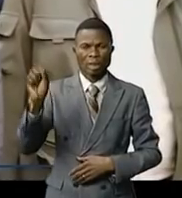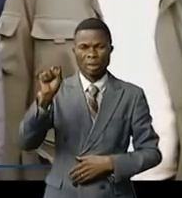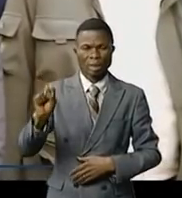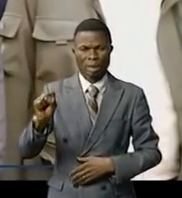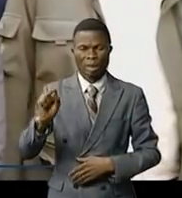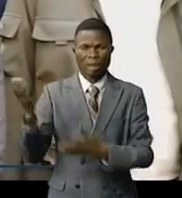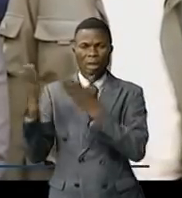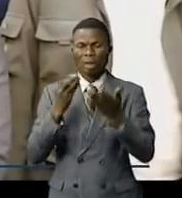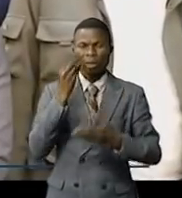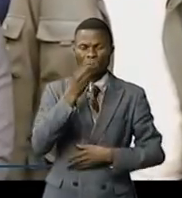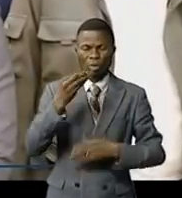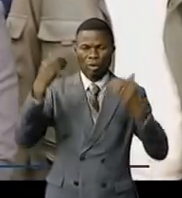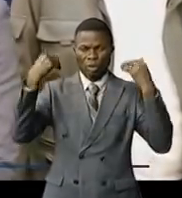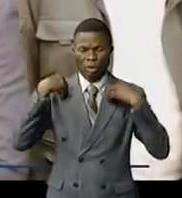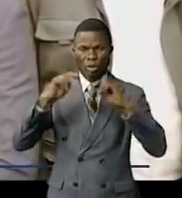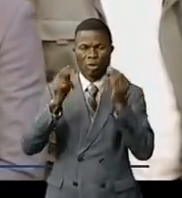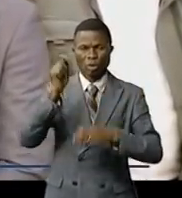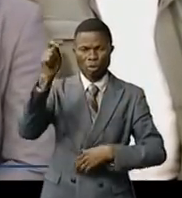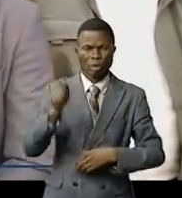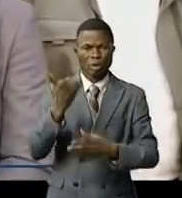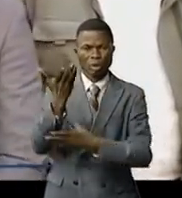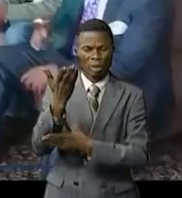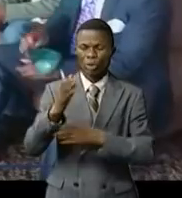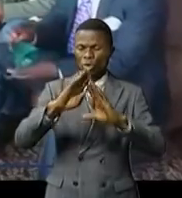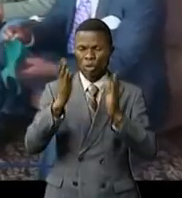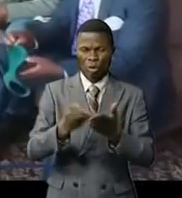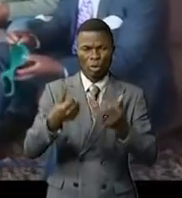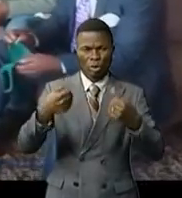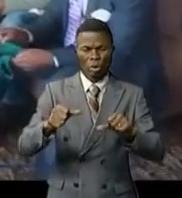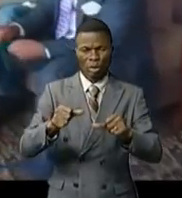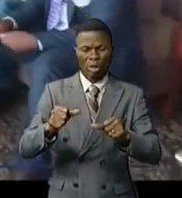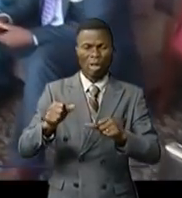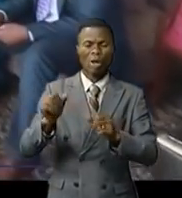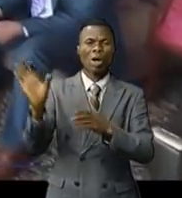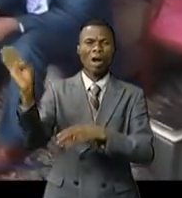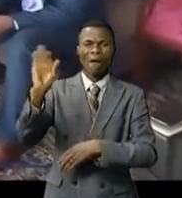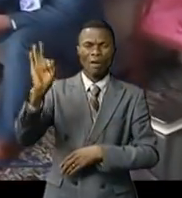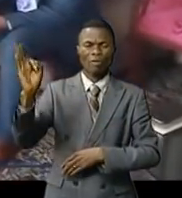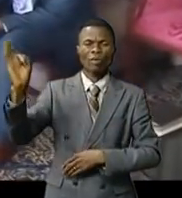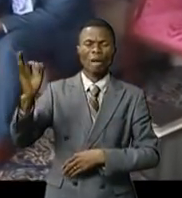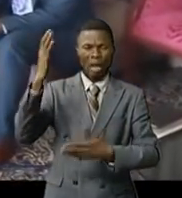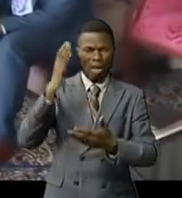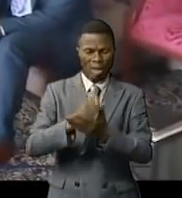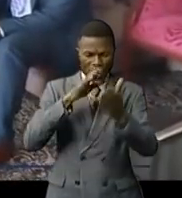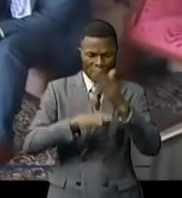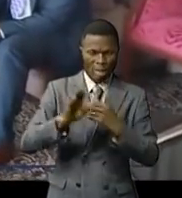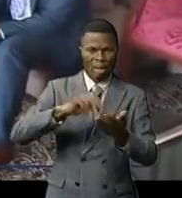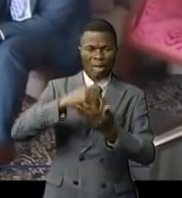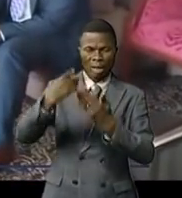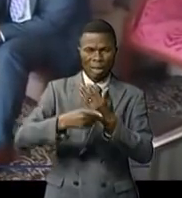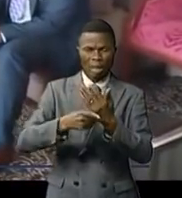Le porte-parole des leaders des groupes armés appelle ses pairs restés en brousse à se rendre afin d'adhérer au processus